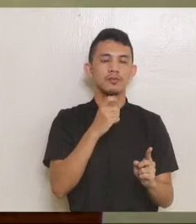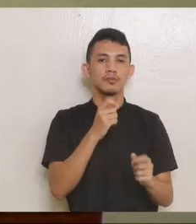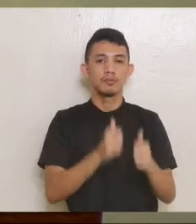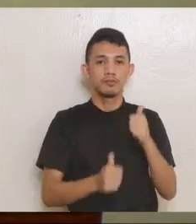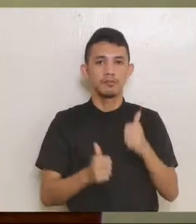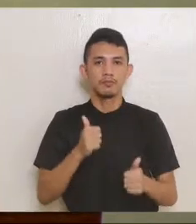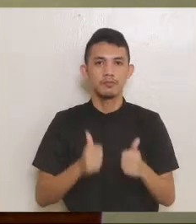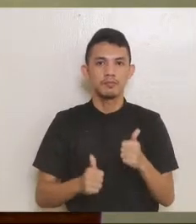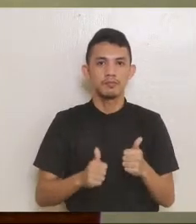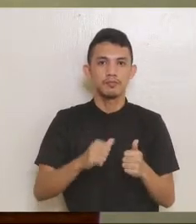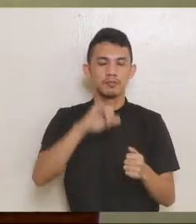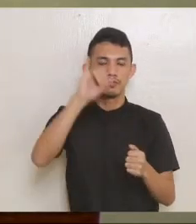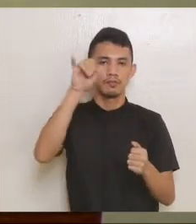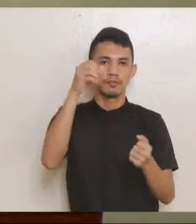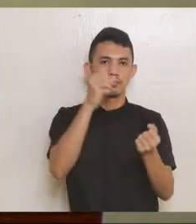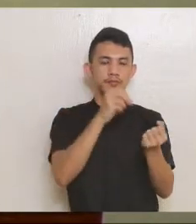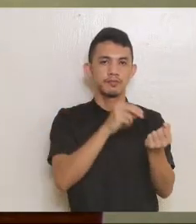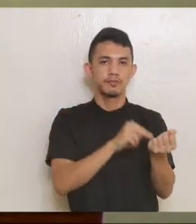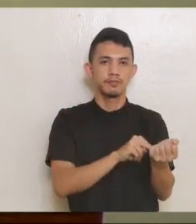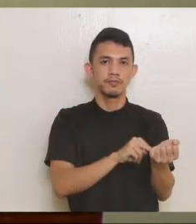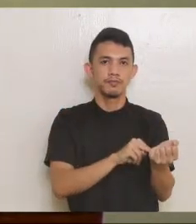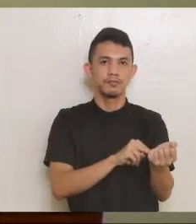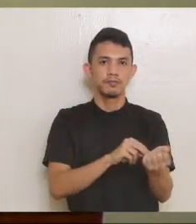sumala ni San Juan.